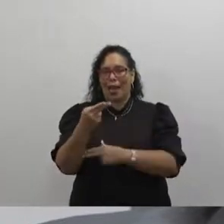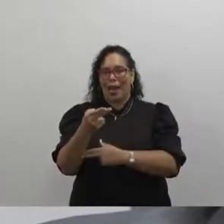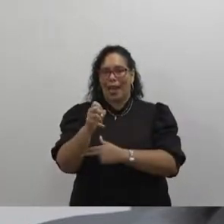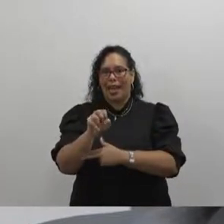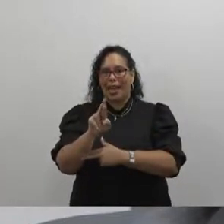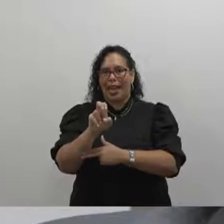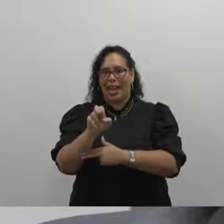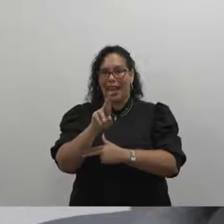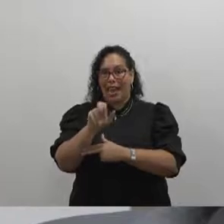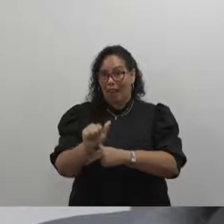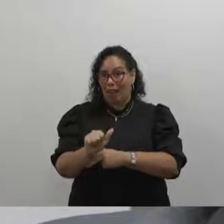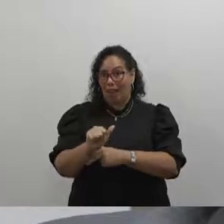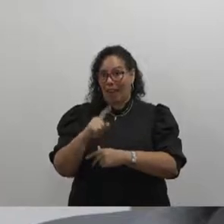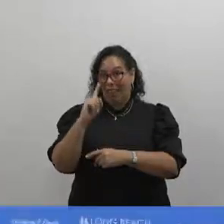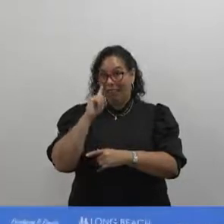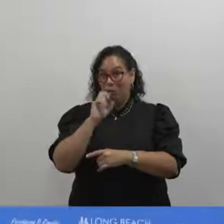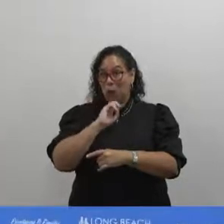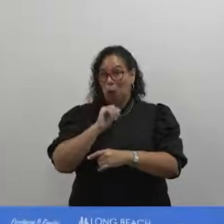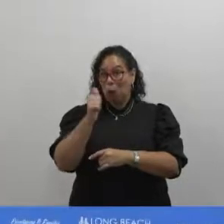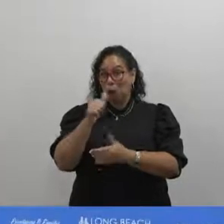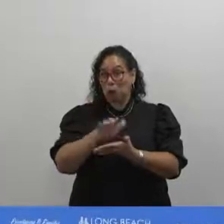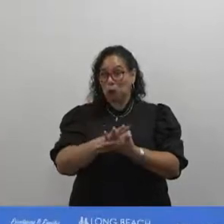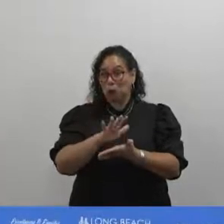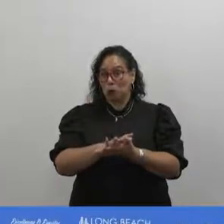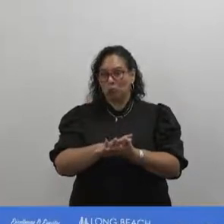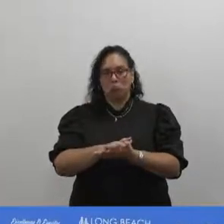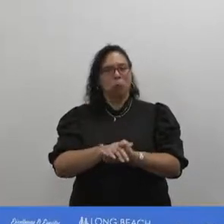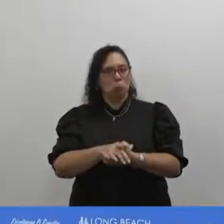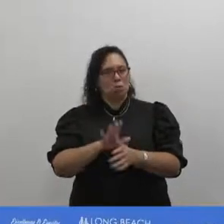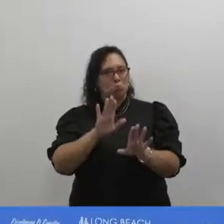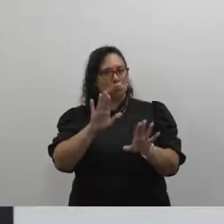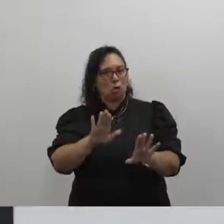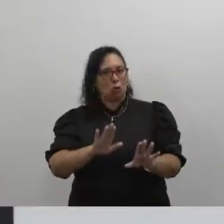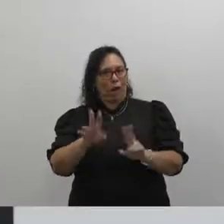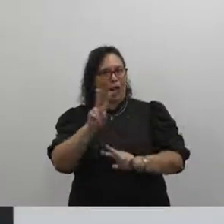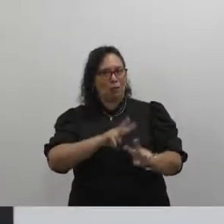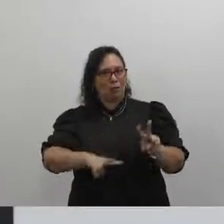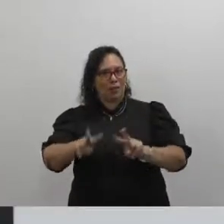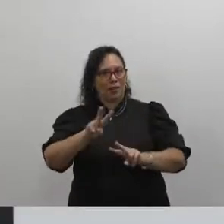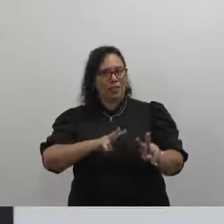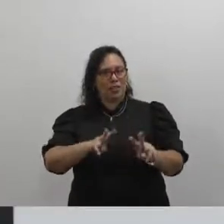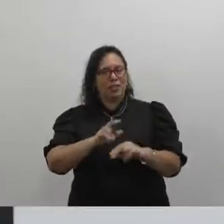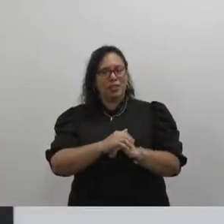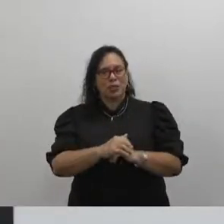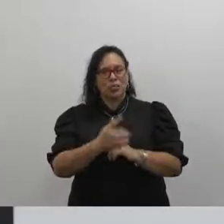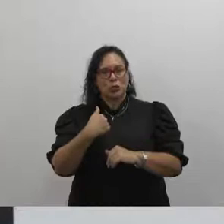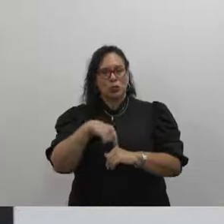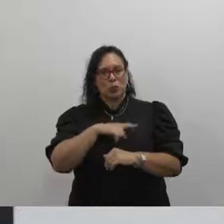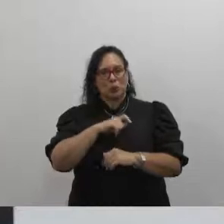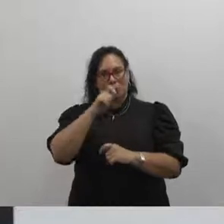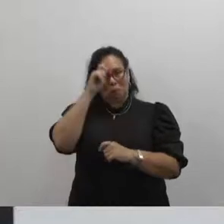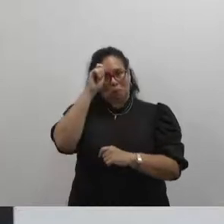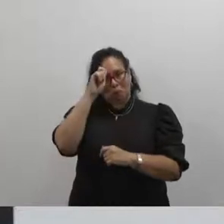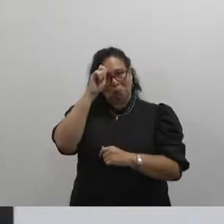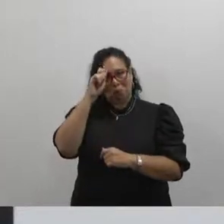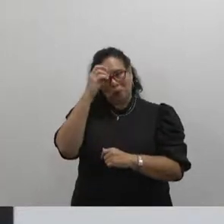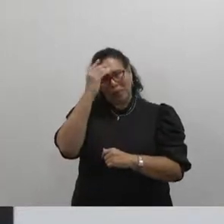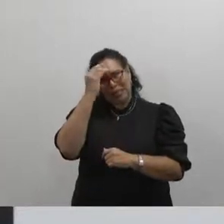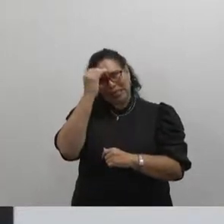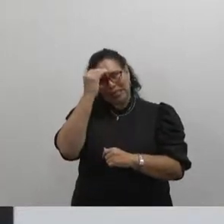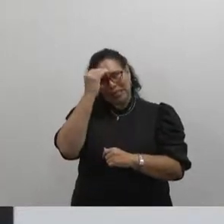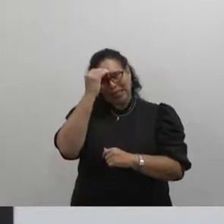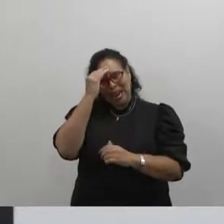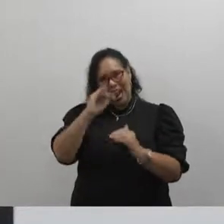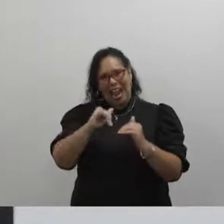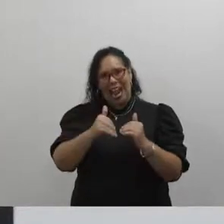hay là mỗi nước vì anh miền ở cho nên chỉ đang chụp dương nha mà khen lý nữa vì anh lực anh dụ